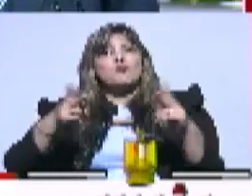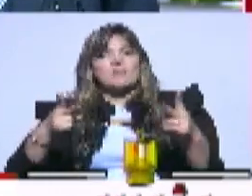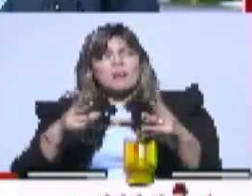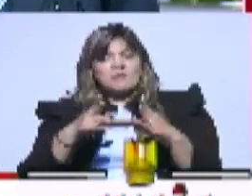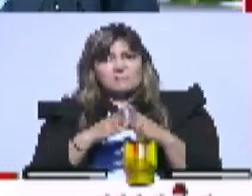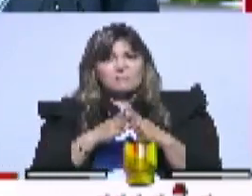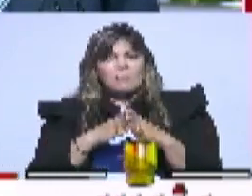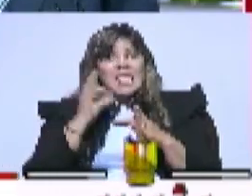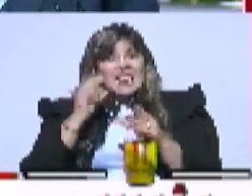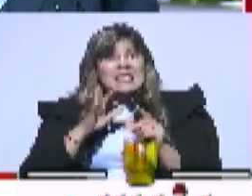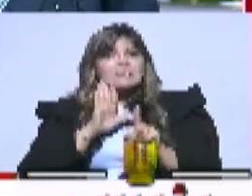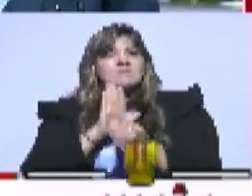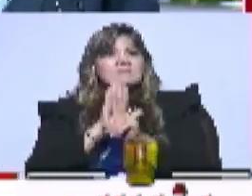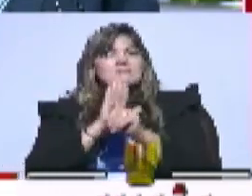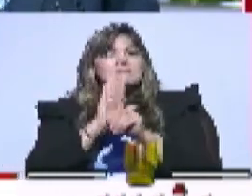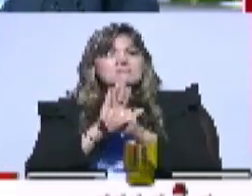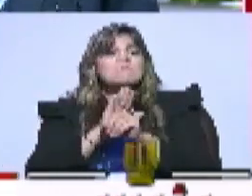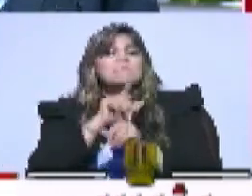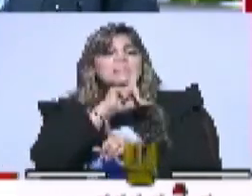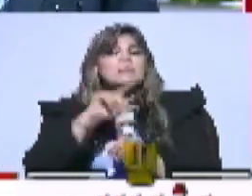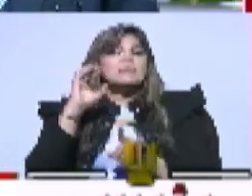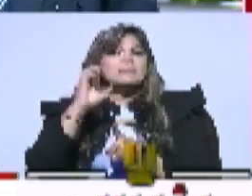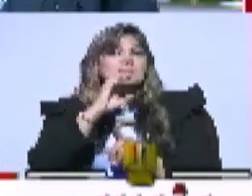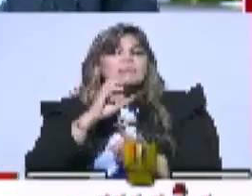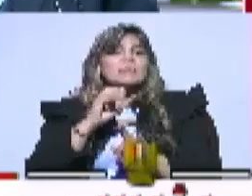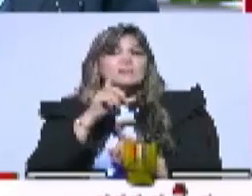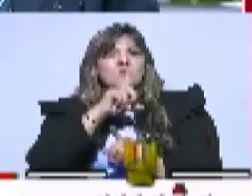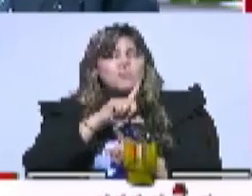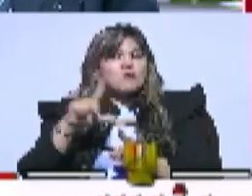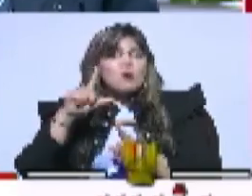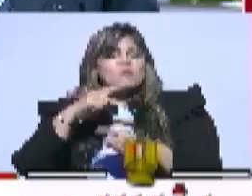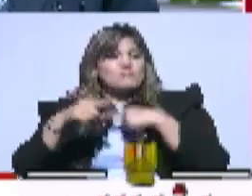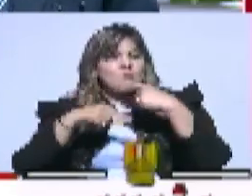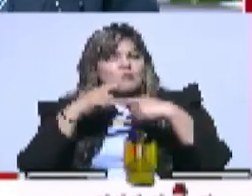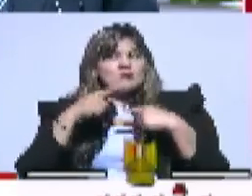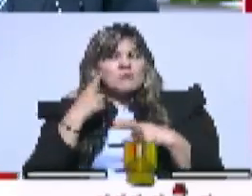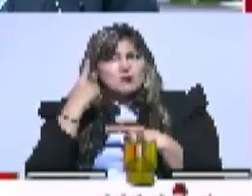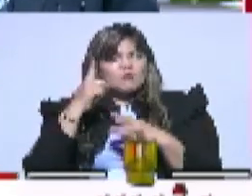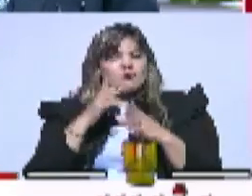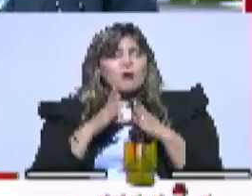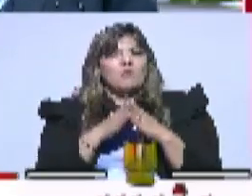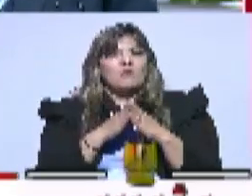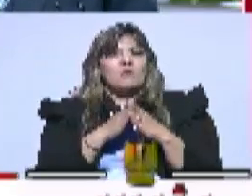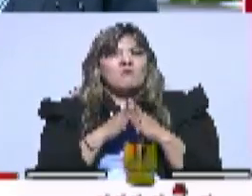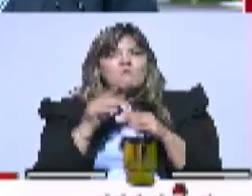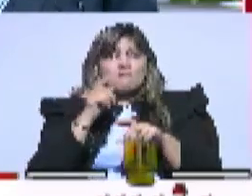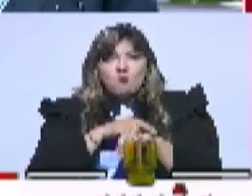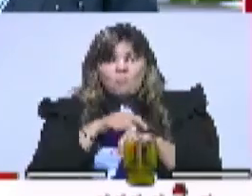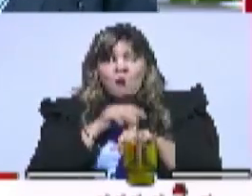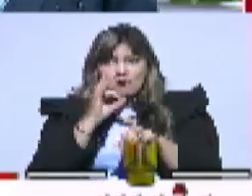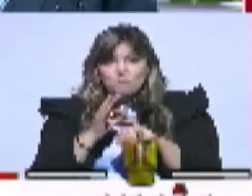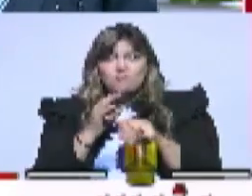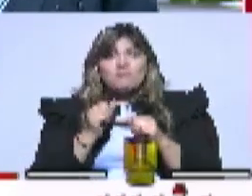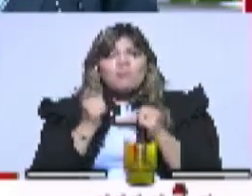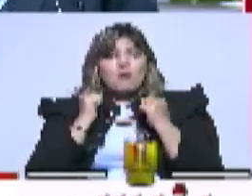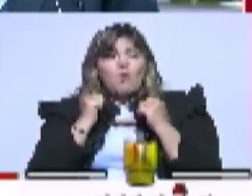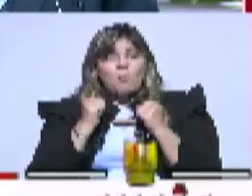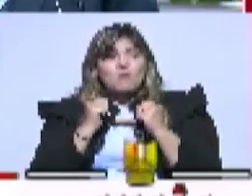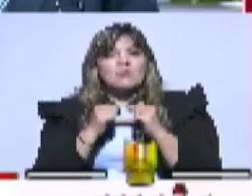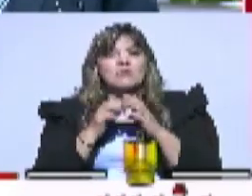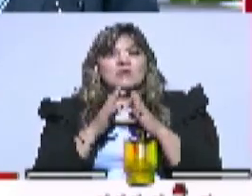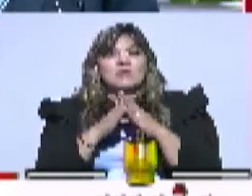يساند الرئيس عبد الفتاح السيسي وهو الرئيس المستمر باذن الله في مواقفه القوية